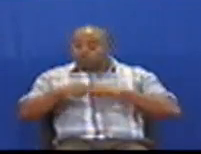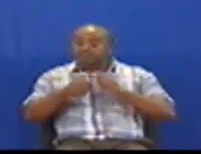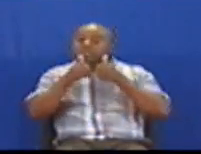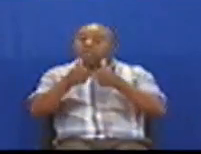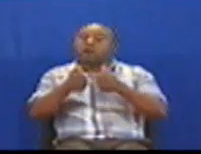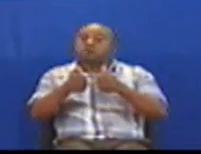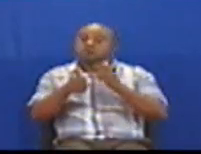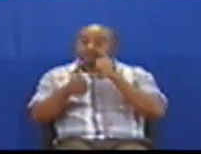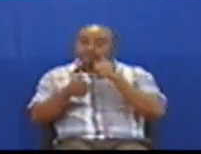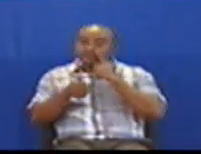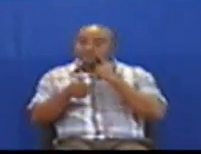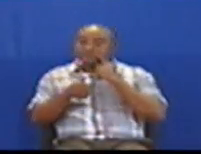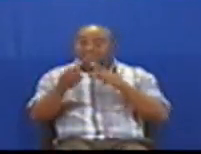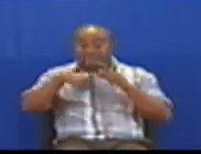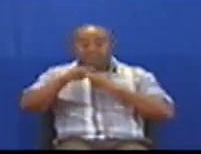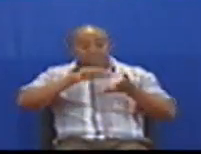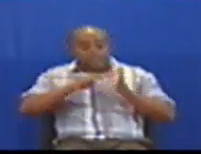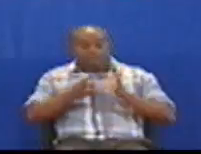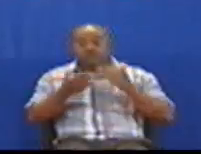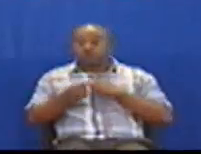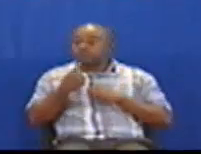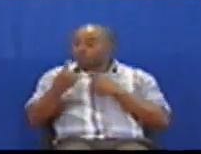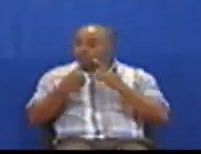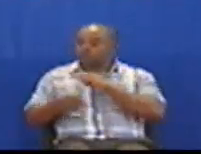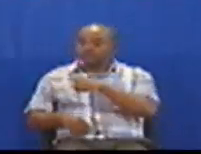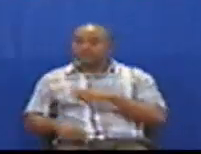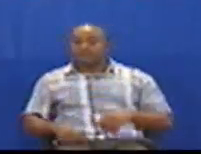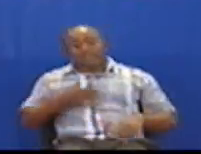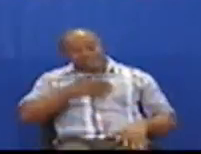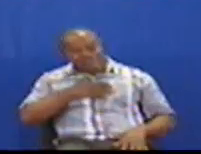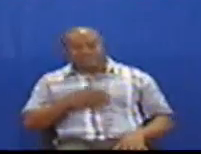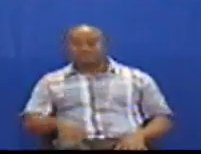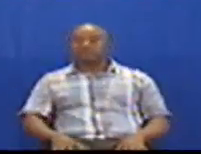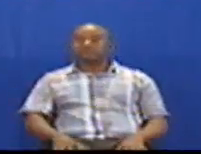imeahidi, ili angalau tunapoenda kwenye kampeni tuwe na ya kusema. Asante sana.